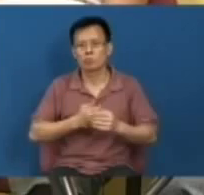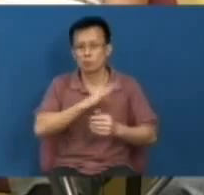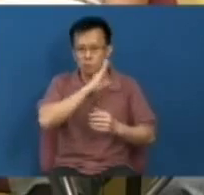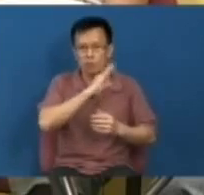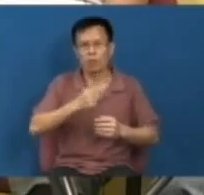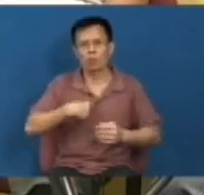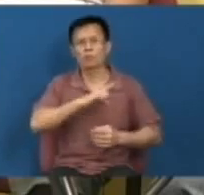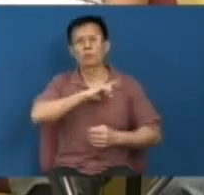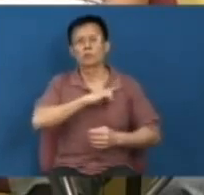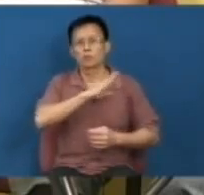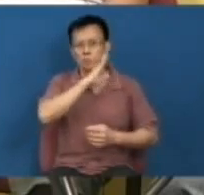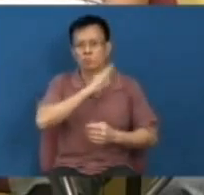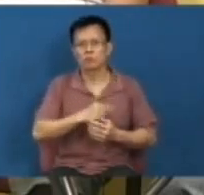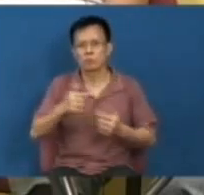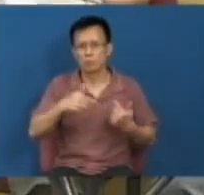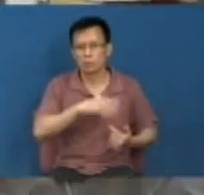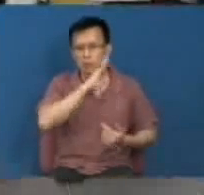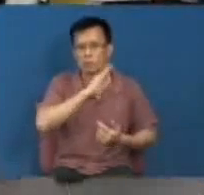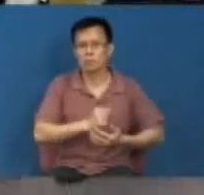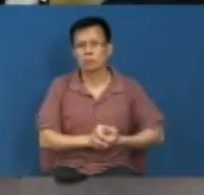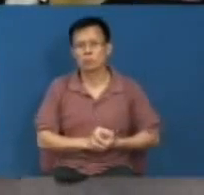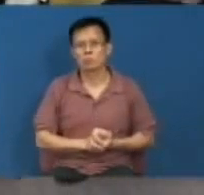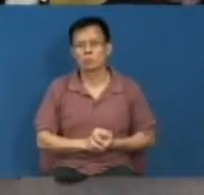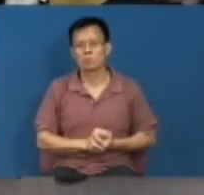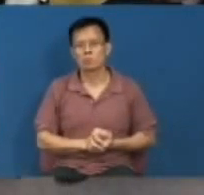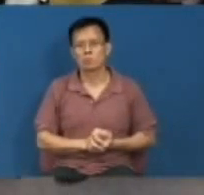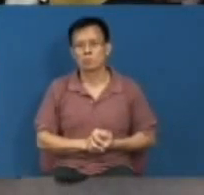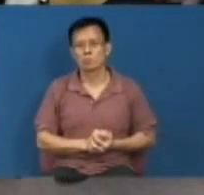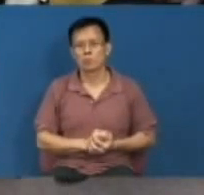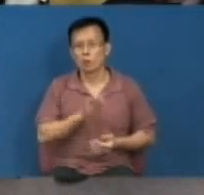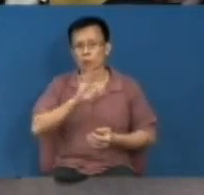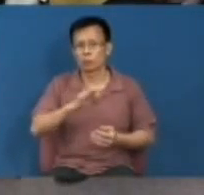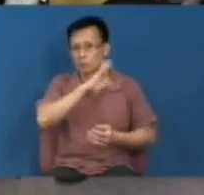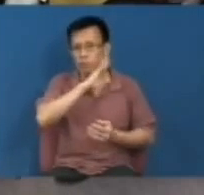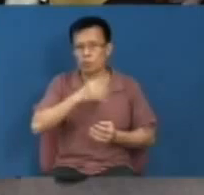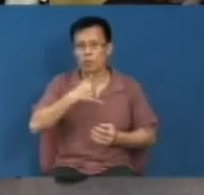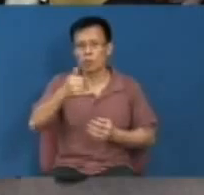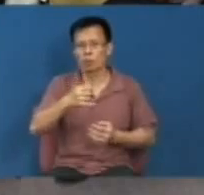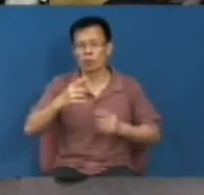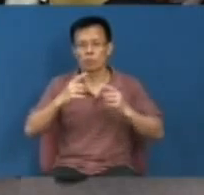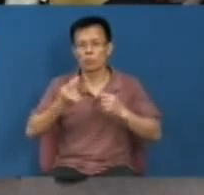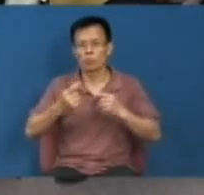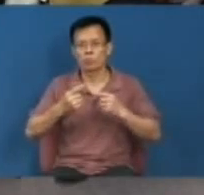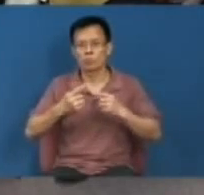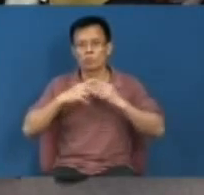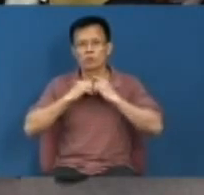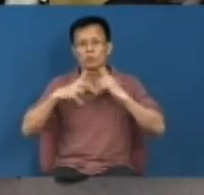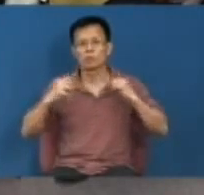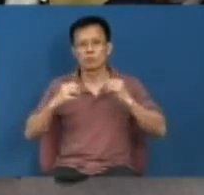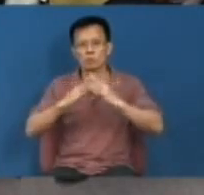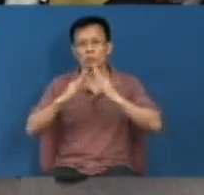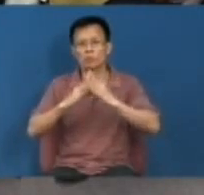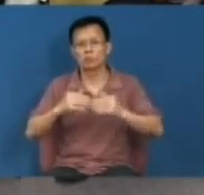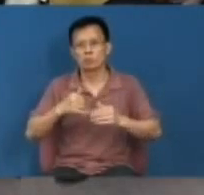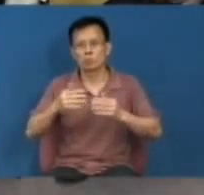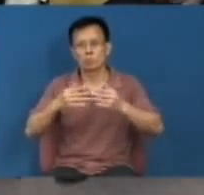係，冇得住嗰啲去禮賓府扎營啦，地方唔錯嗰度啊， 遲啲會， 就使你自日都擔驚